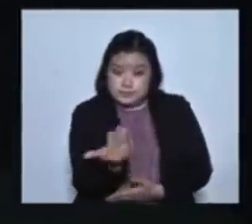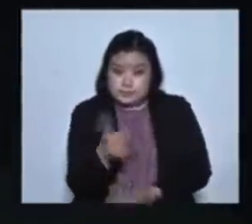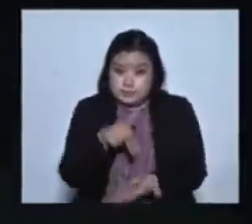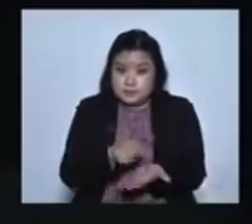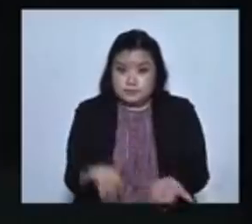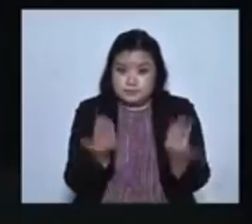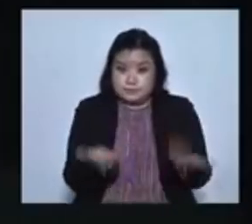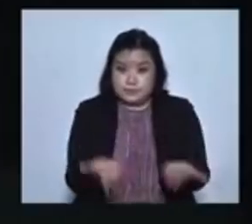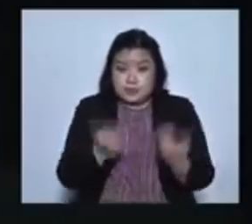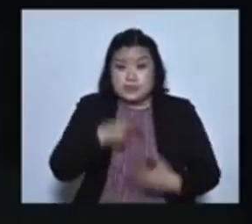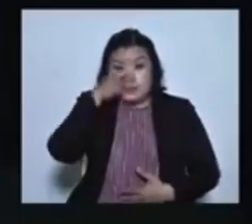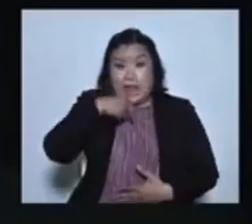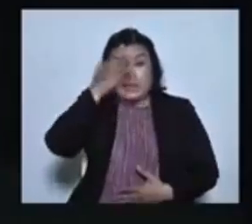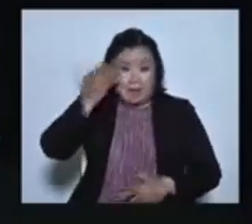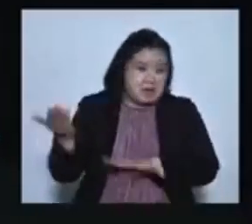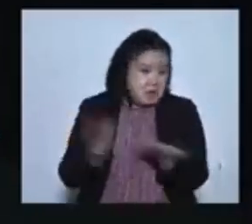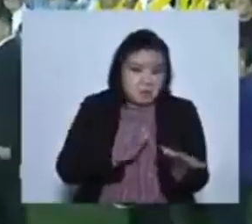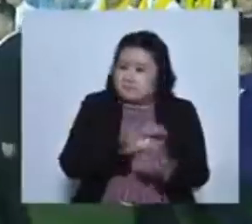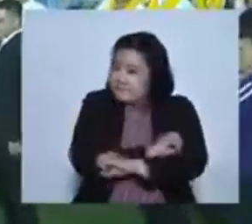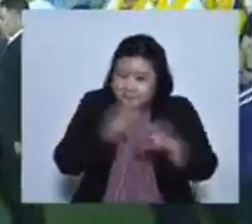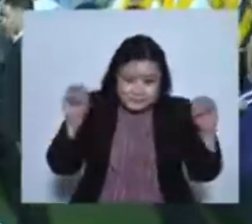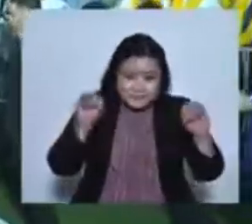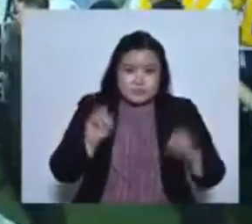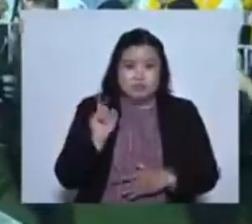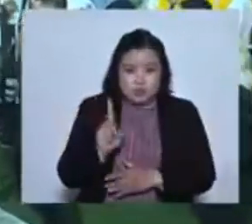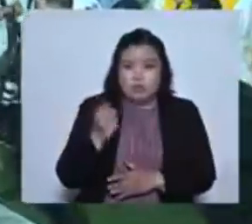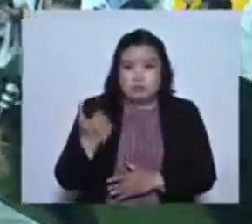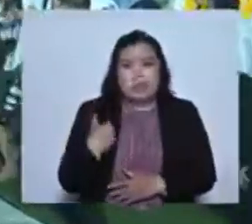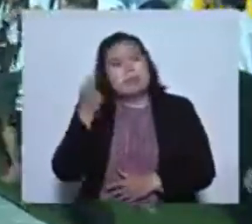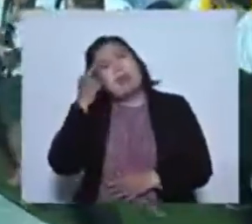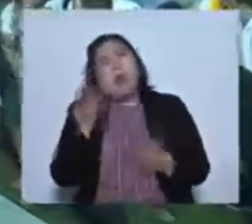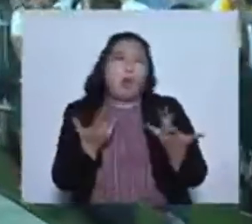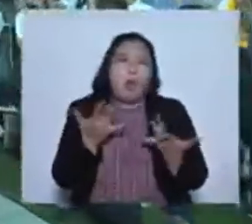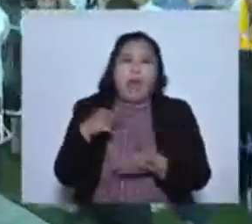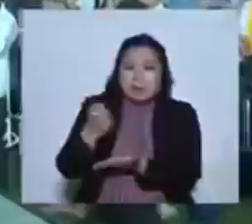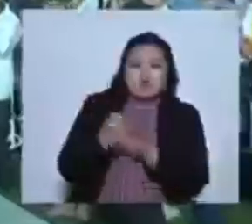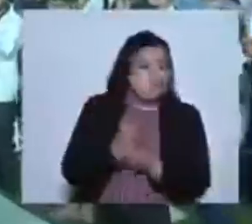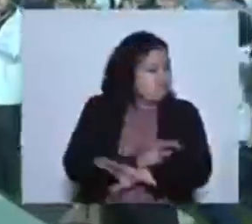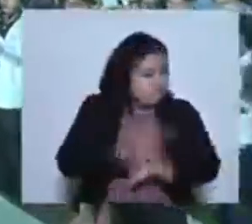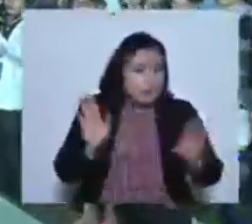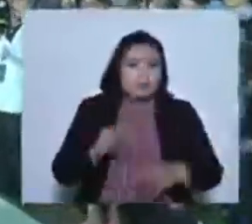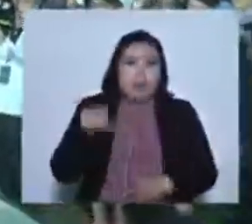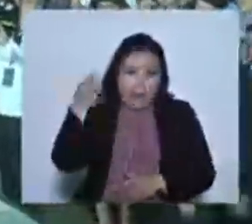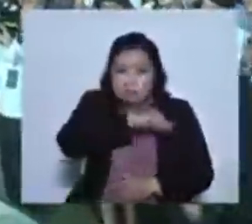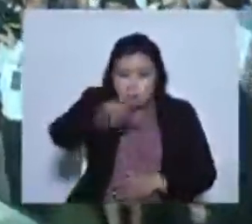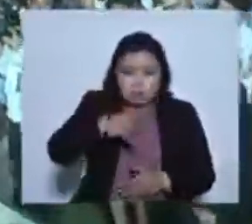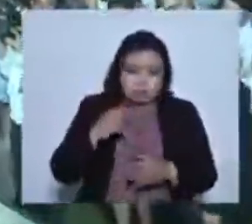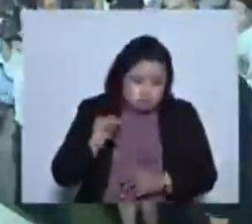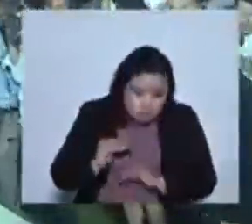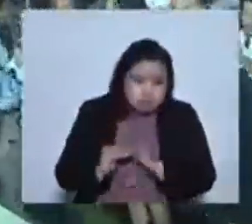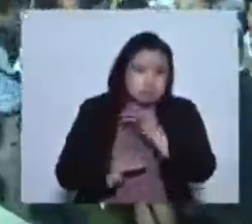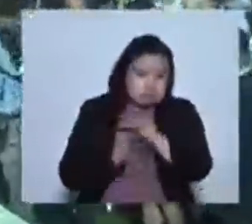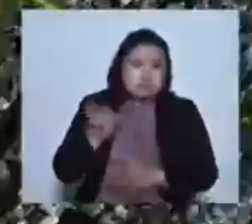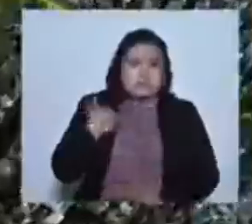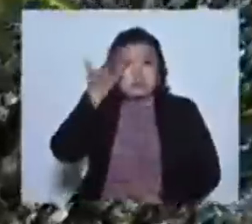ประเทศไทยจะไม่ล้มอีกต่อไปจะไม่นั่งรอใครอีกต่อไปเราจะเดินไปข้างหน้าเ